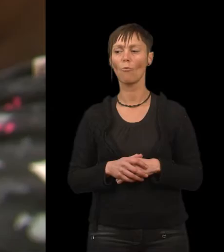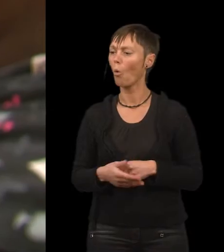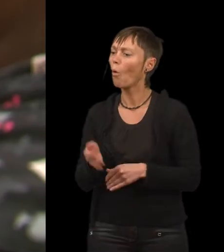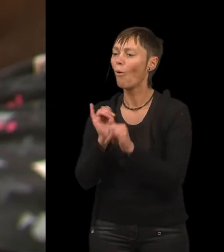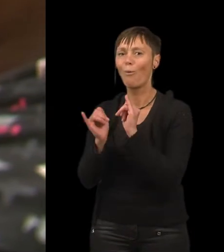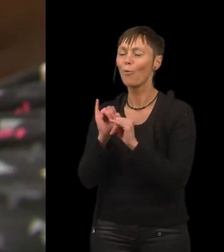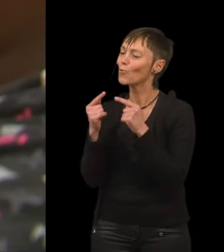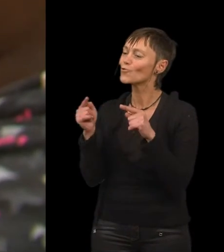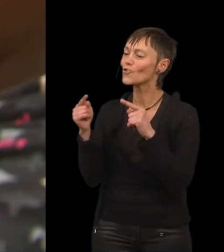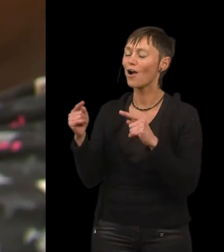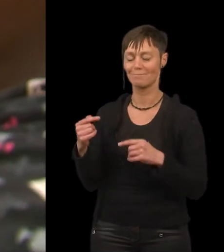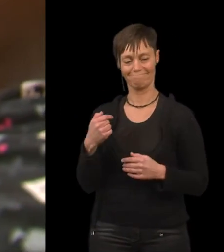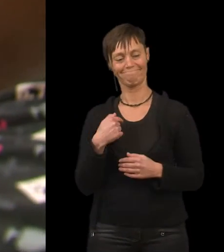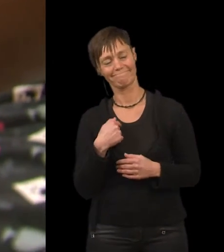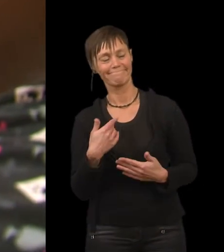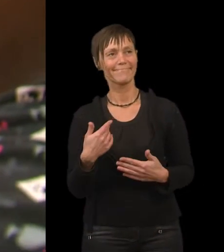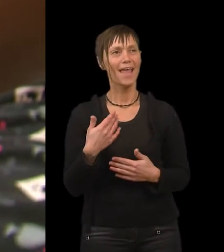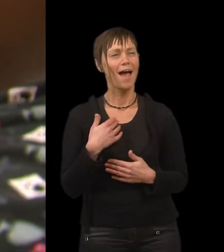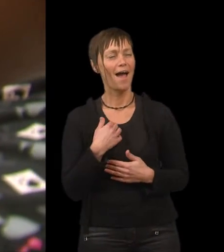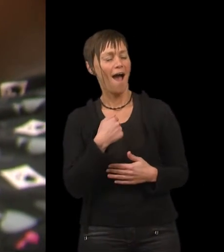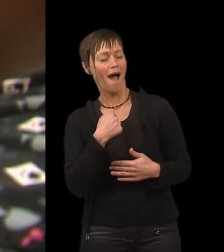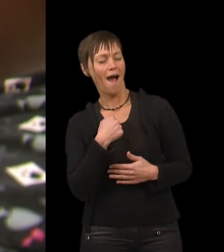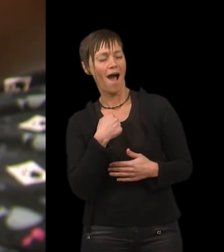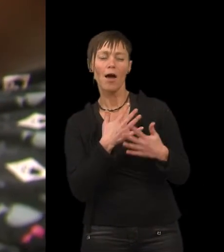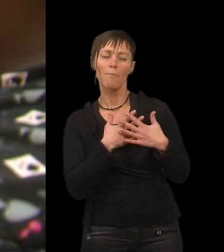vas-y. I've been loving you. Oula.